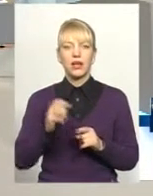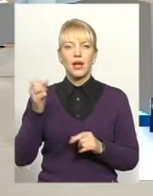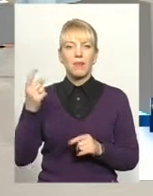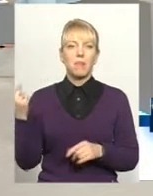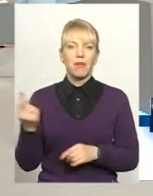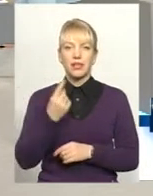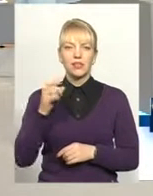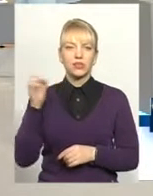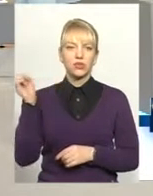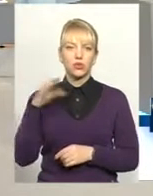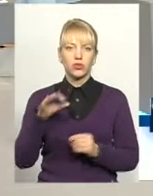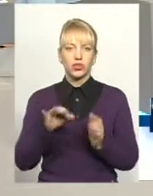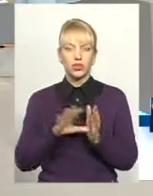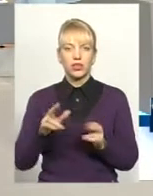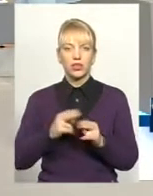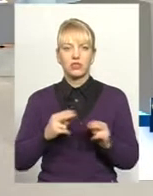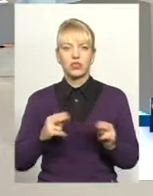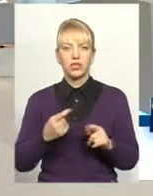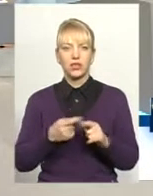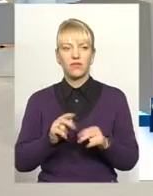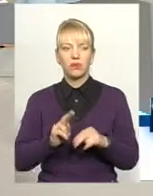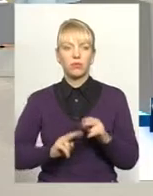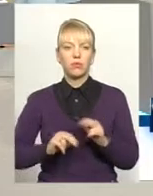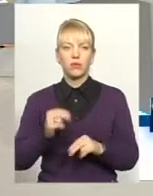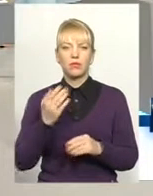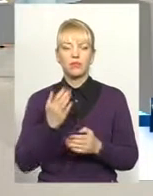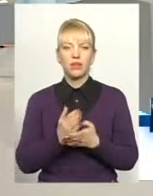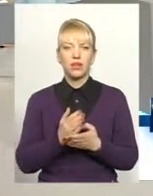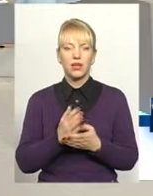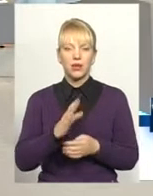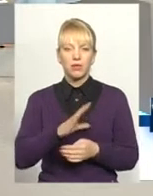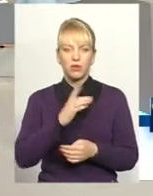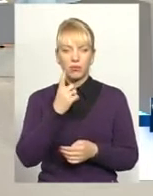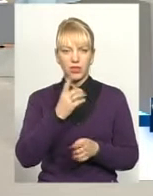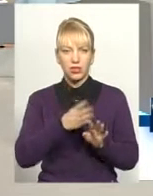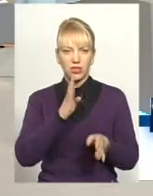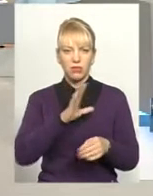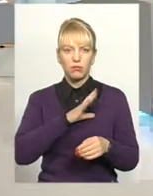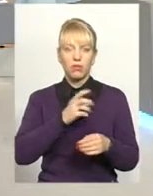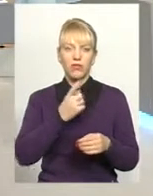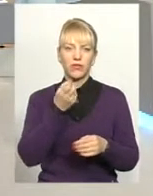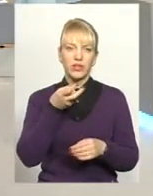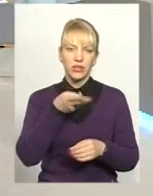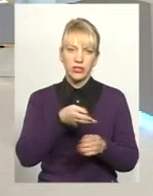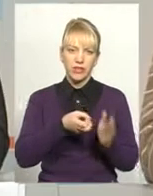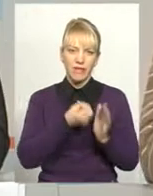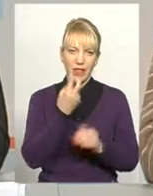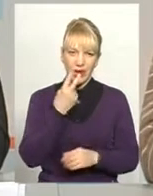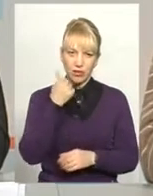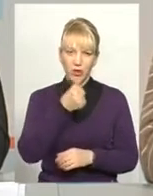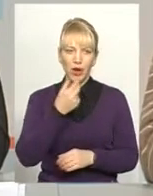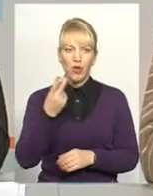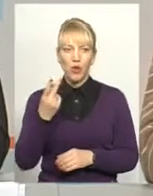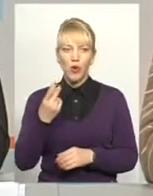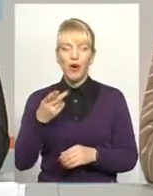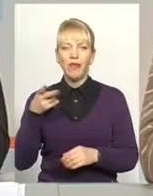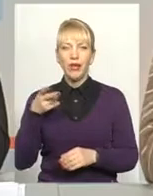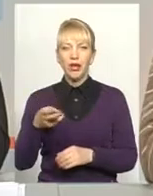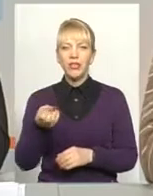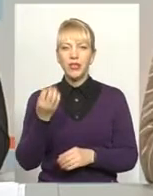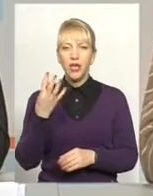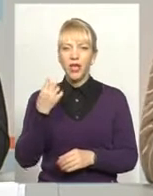електростанція, побудована, почала, вона має дві черги, побудована була перша черга у 2012 році, друга черга у